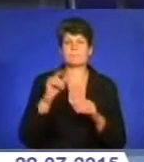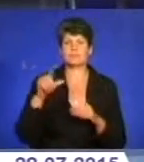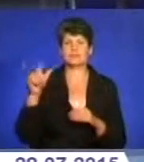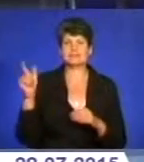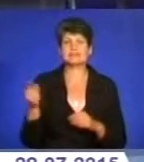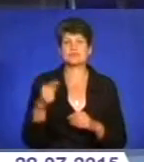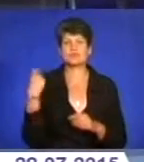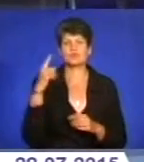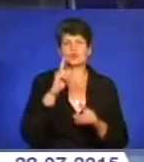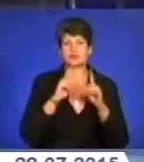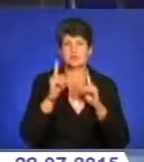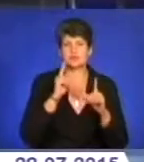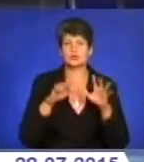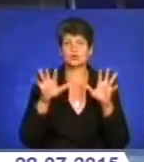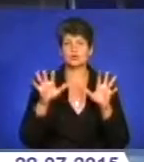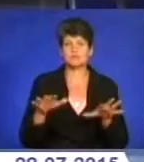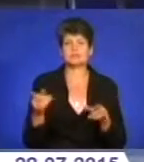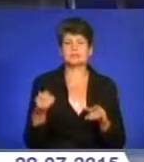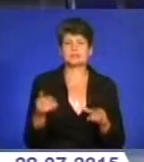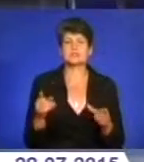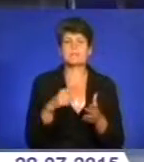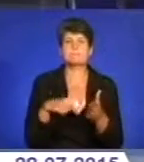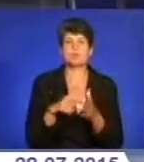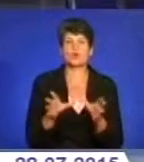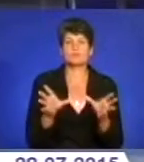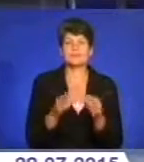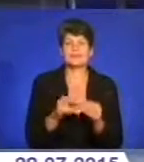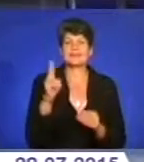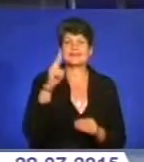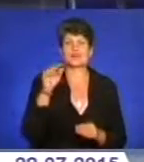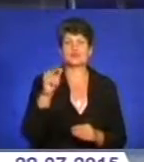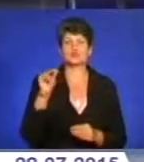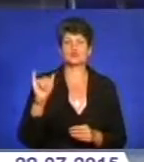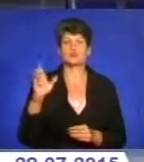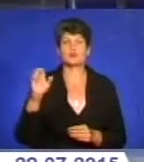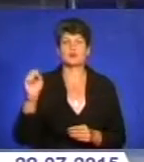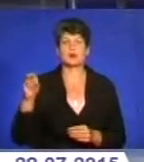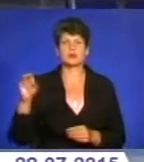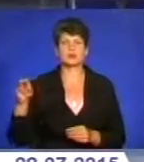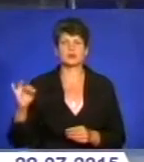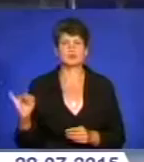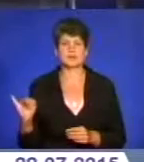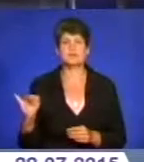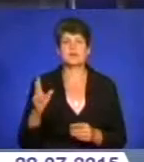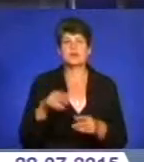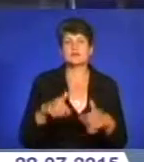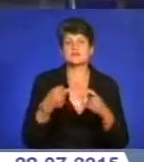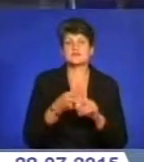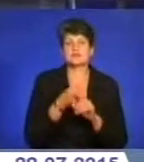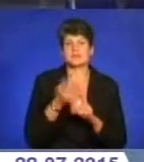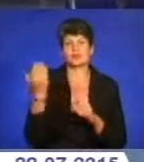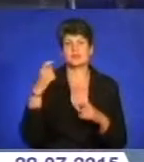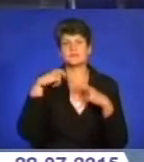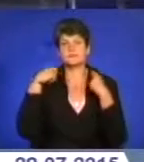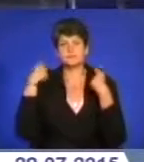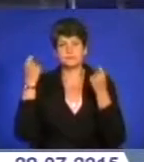Тернопільської обласної ради, голови Тернопільського міського об'єднання «Просвіта» Дарії Чубатої. «Камертон чистих дум» приурочена до її ювілею.